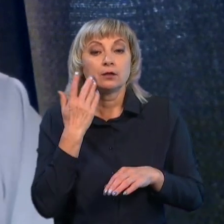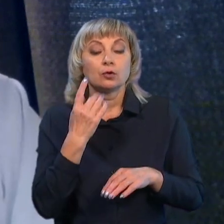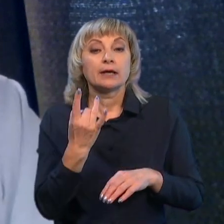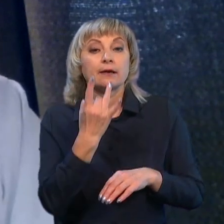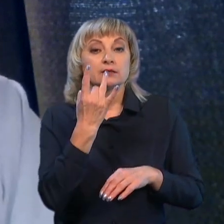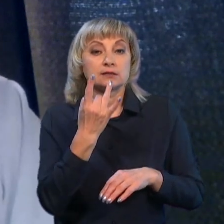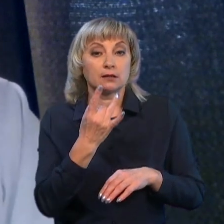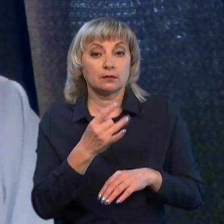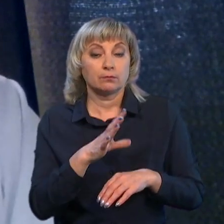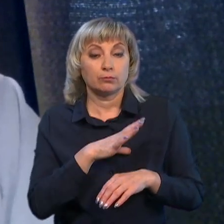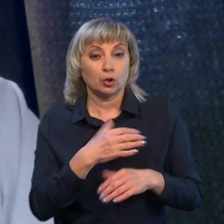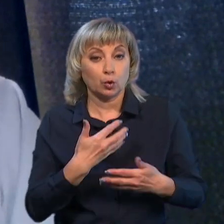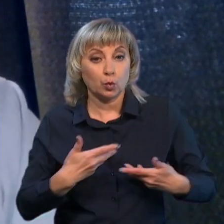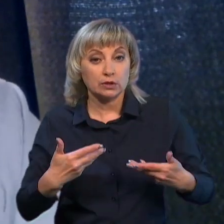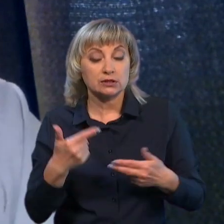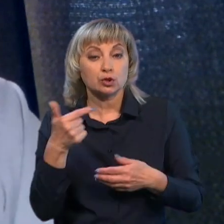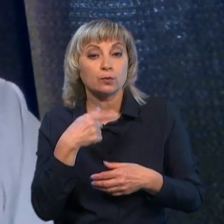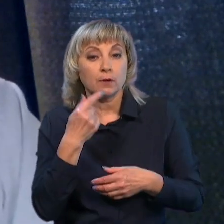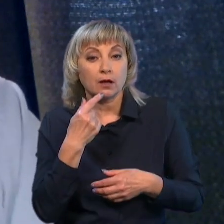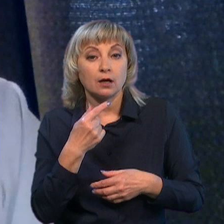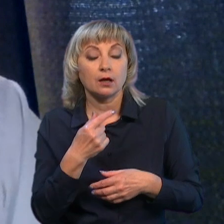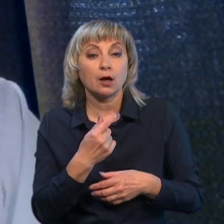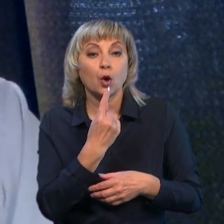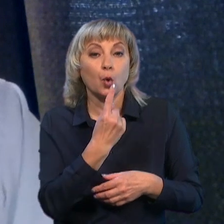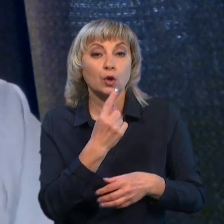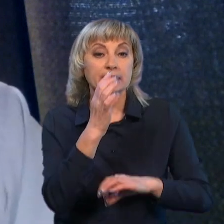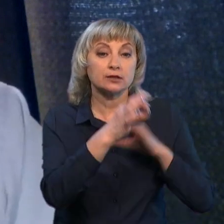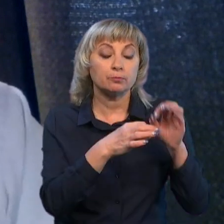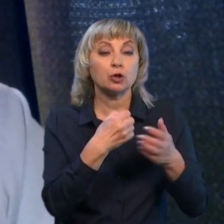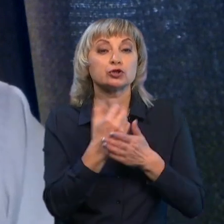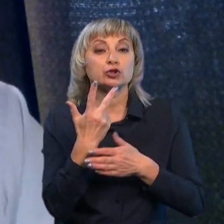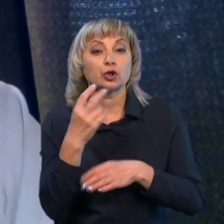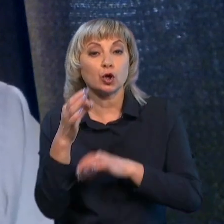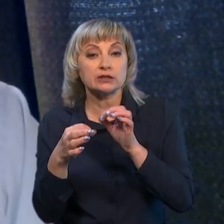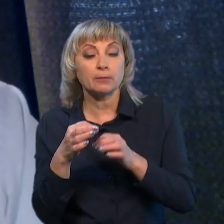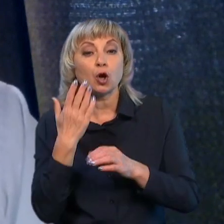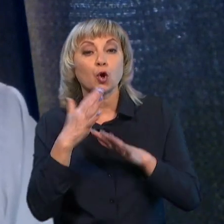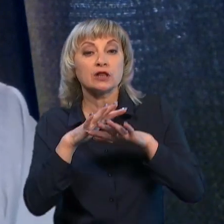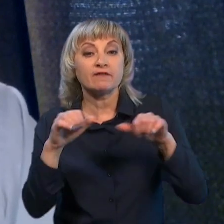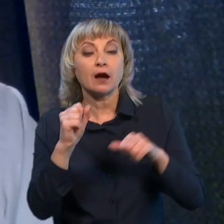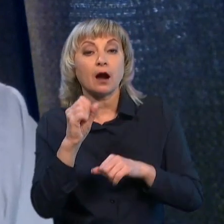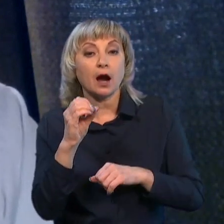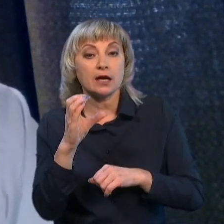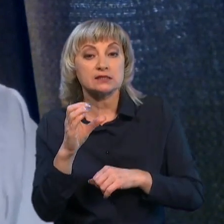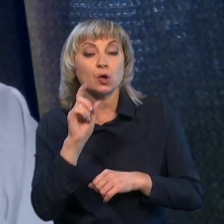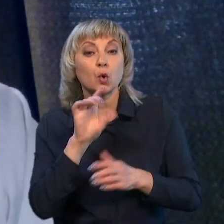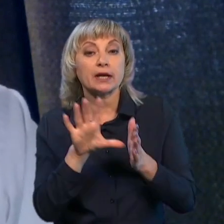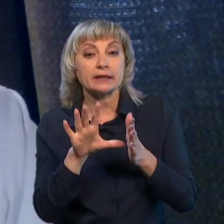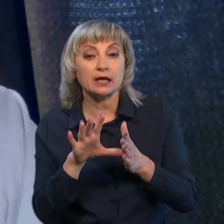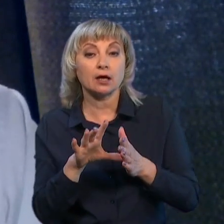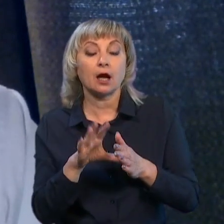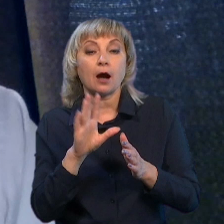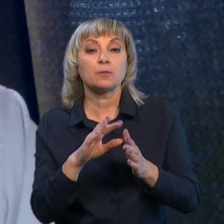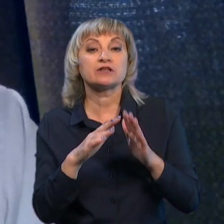наприклад, там як було у нас, що, там, грубо кажучи, там, від однієї доби до 3 діб, тоді, коли відключили АЕС всі, да, Укренерго, відключили їх і потім